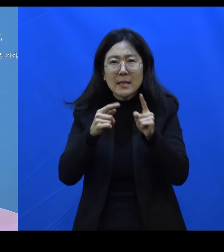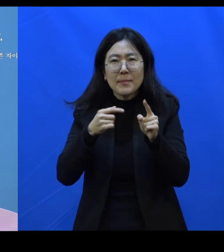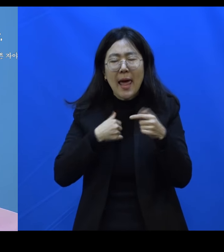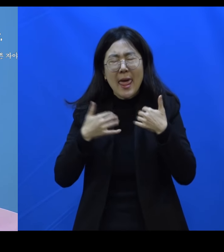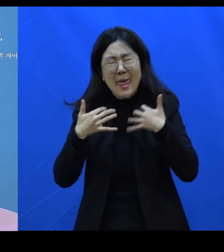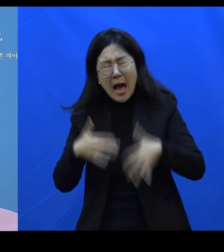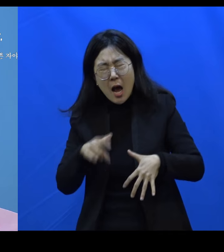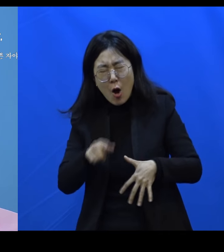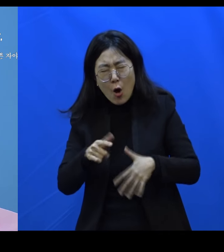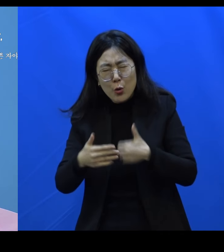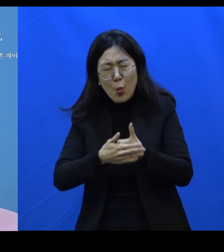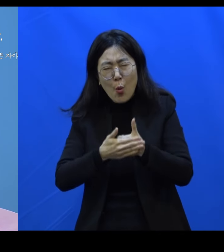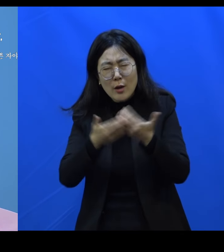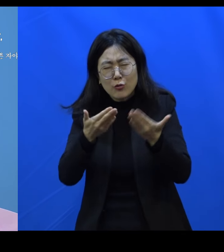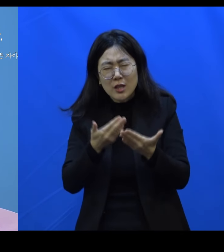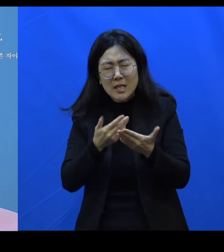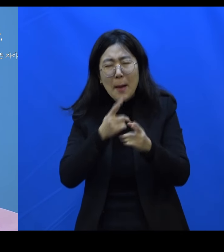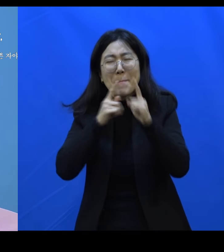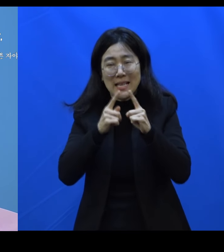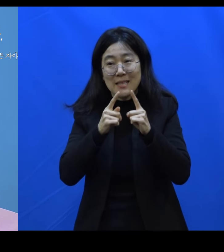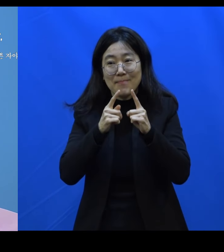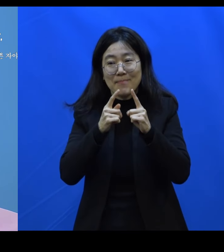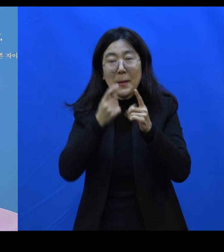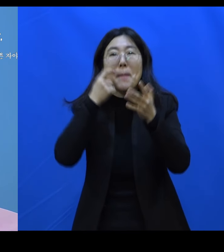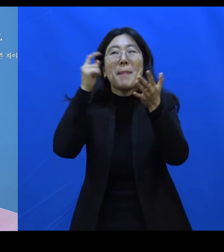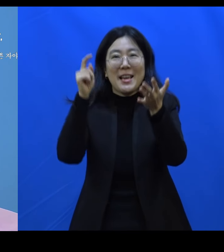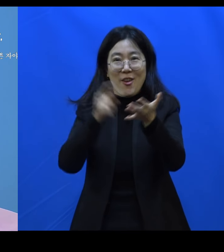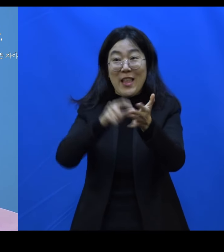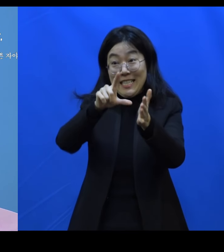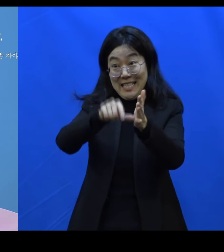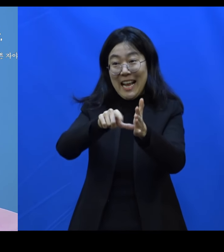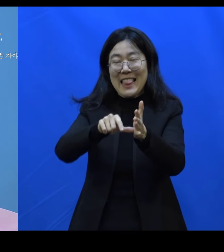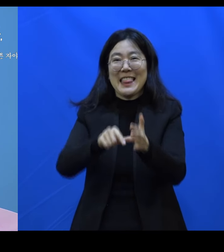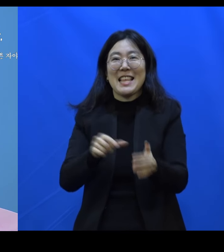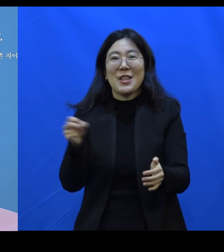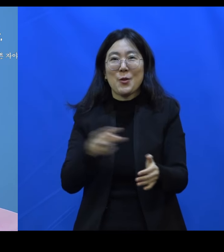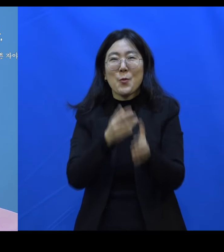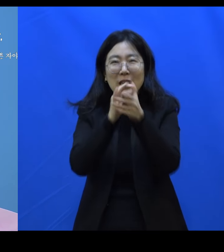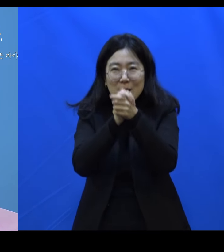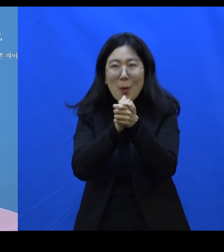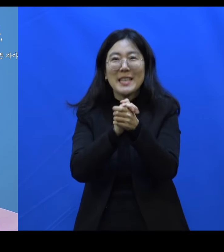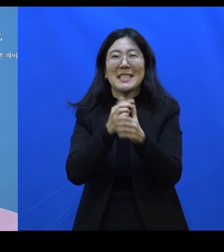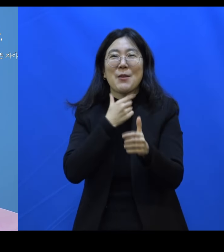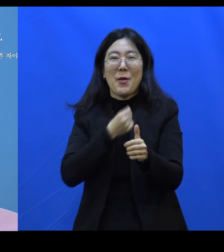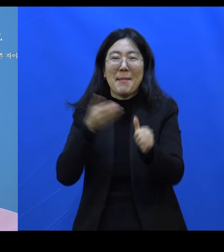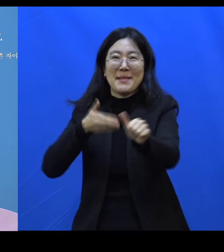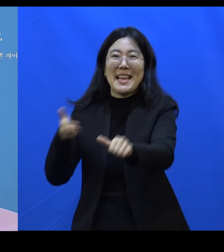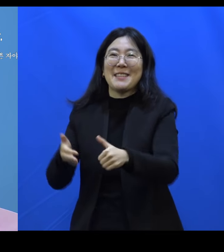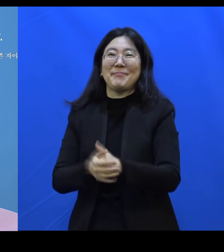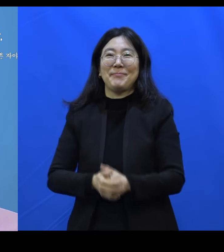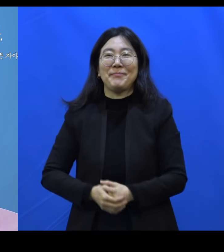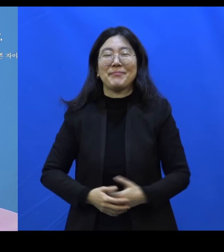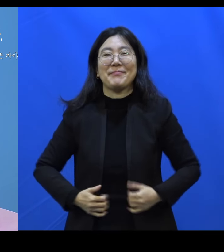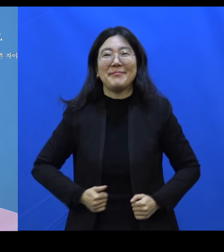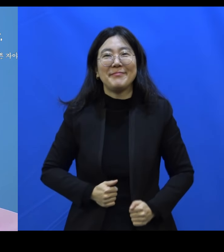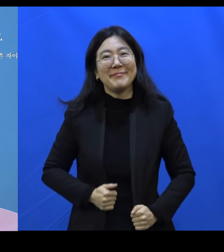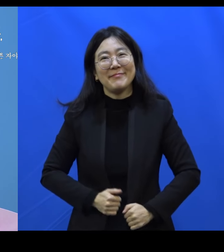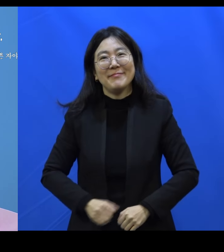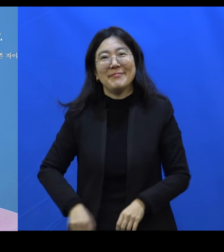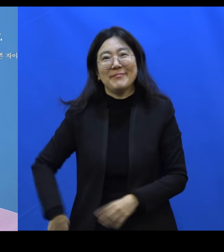뭔지 이제 이런 것을 좀 확인하고 기도하면서 은혜를 얻기를 바랍니다.